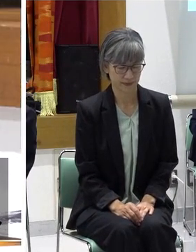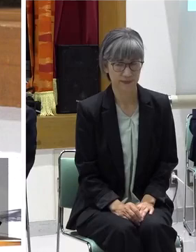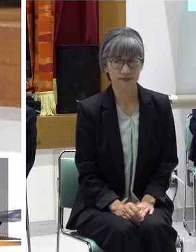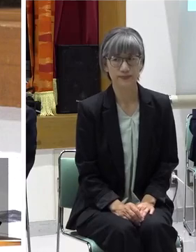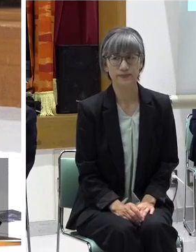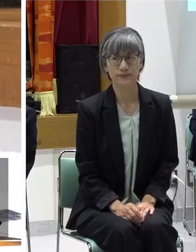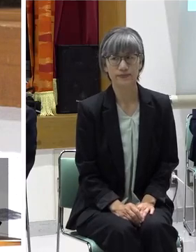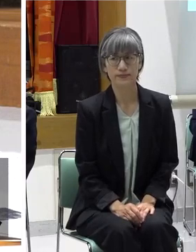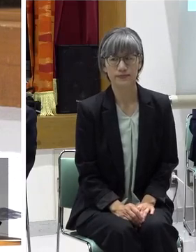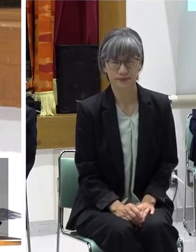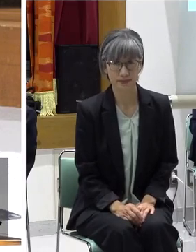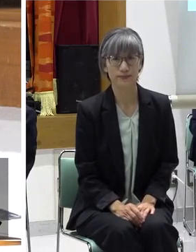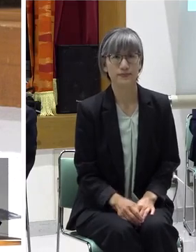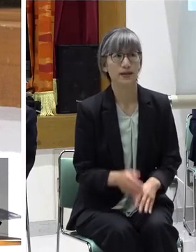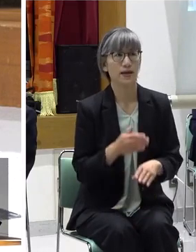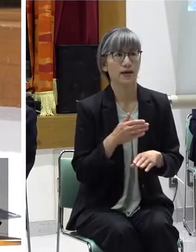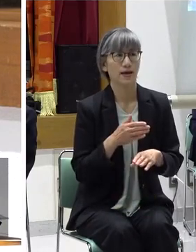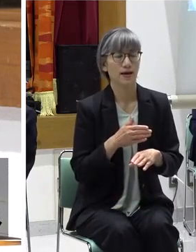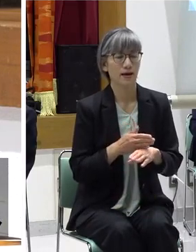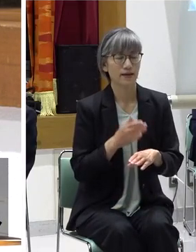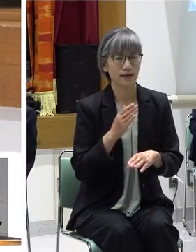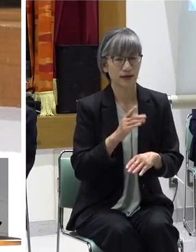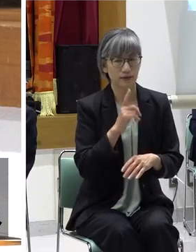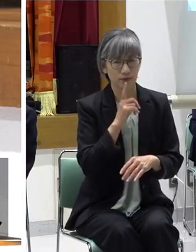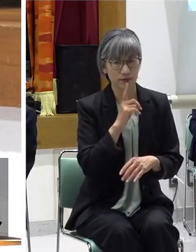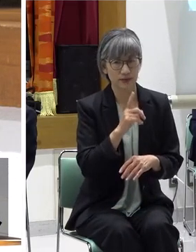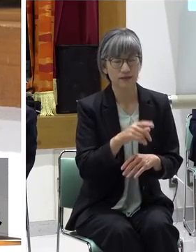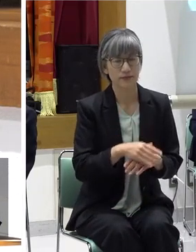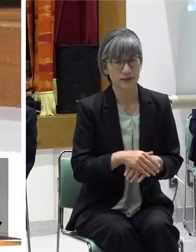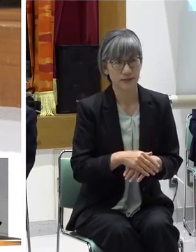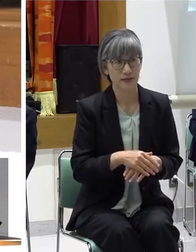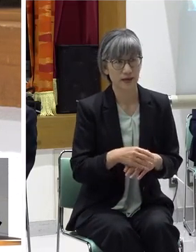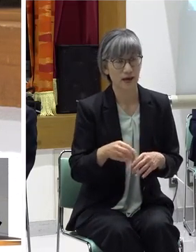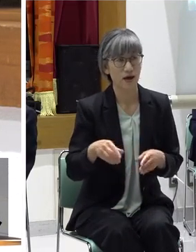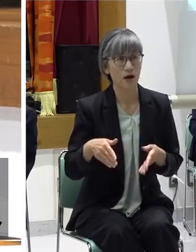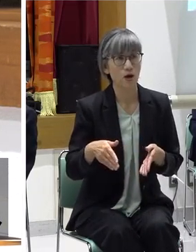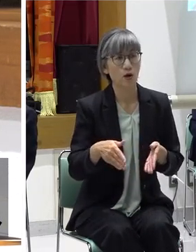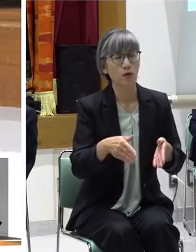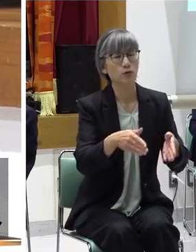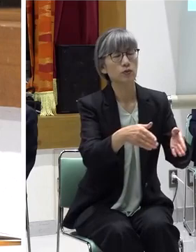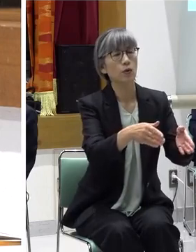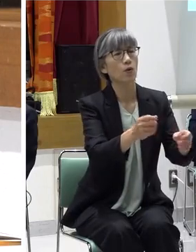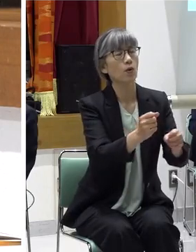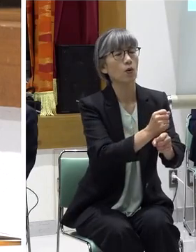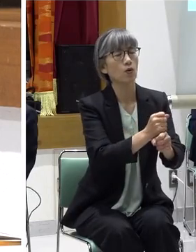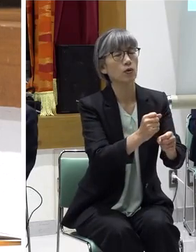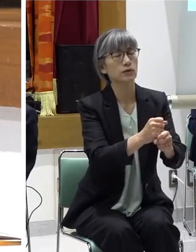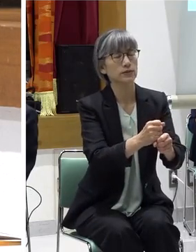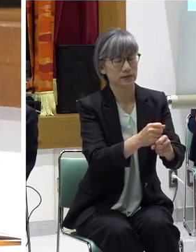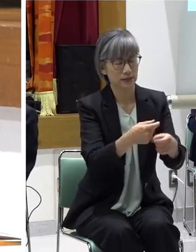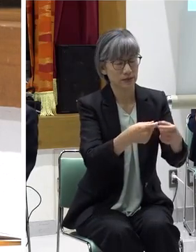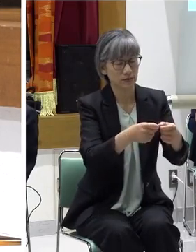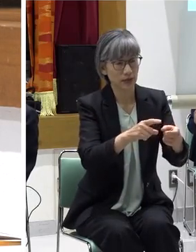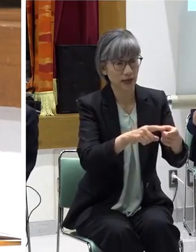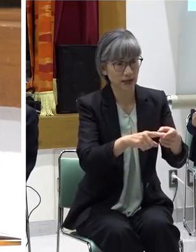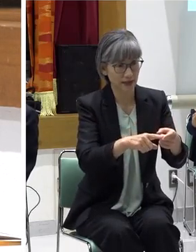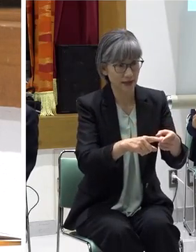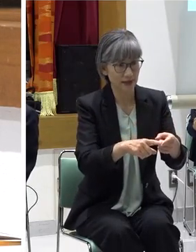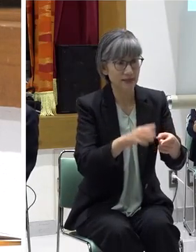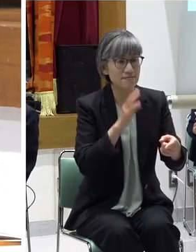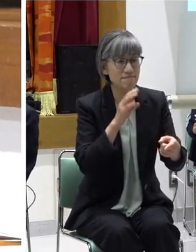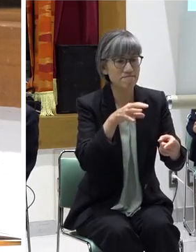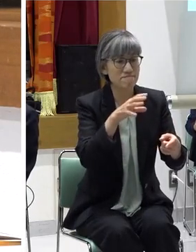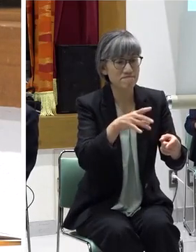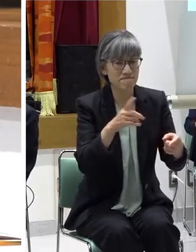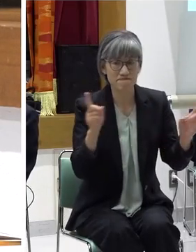はい、どうもありがとうございました。道路工事という具体的な状況の中でね、自分たちの意見を伝えることができた